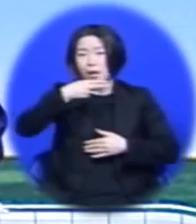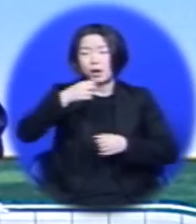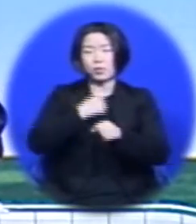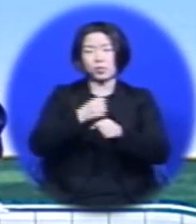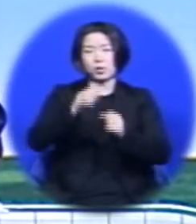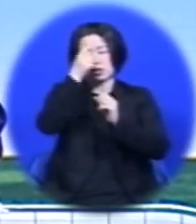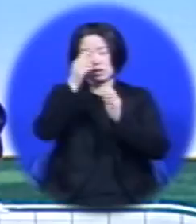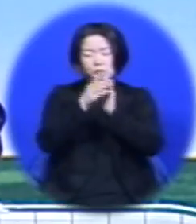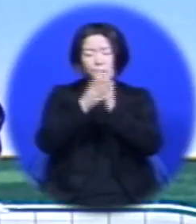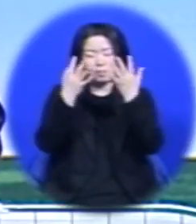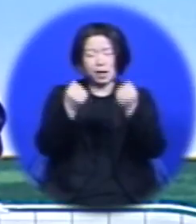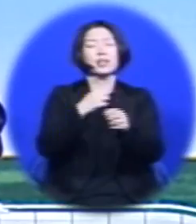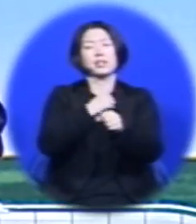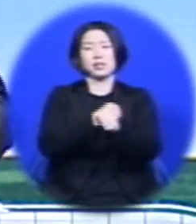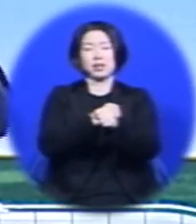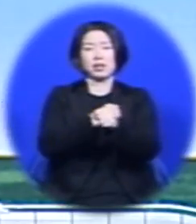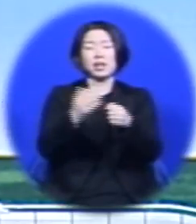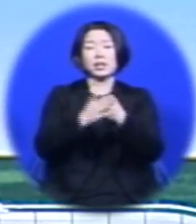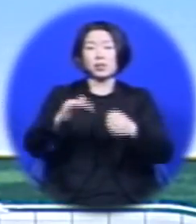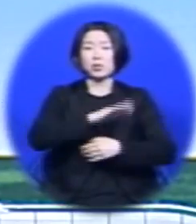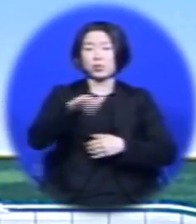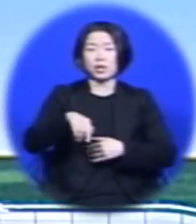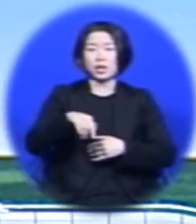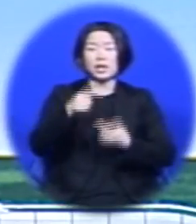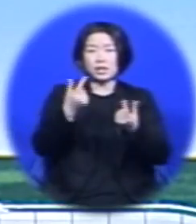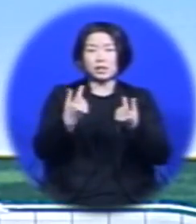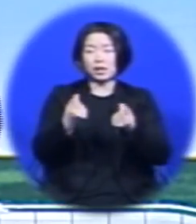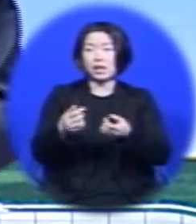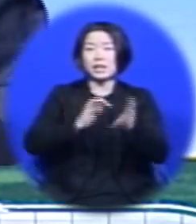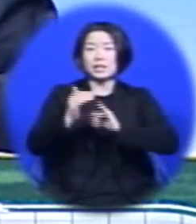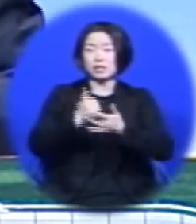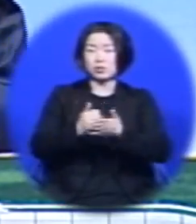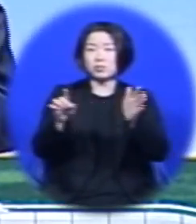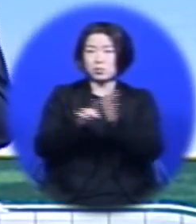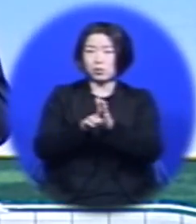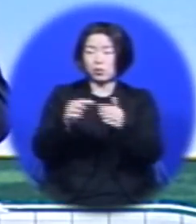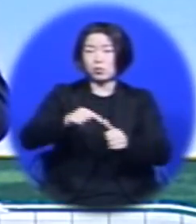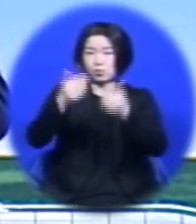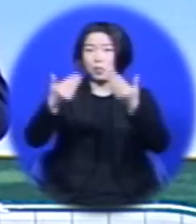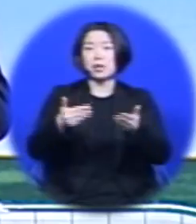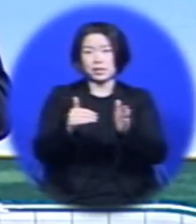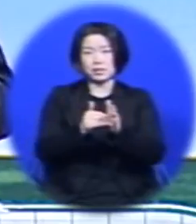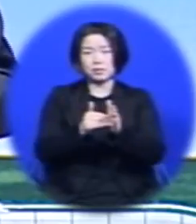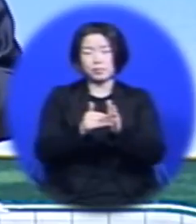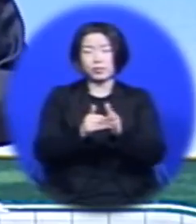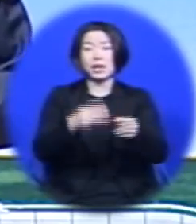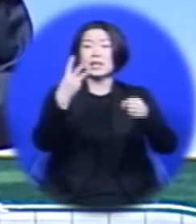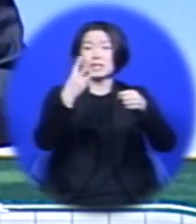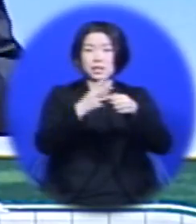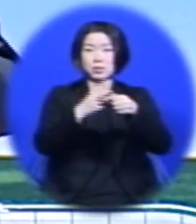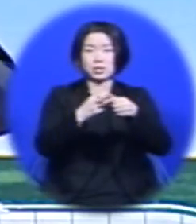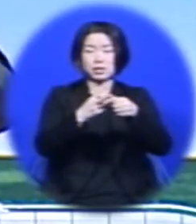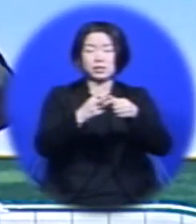많이 했어 했었습니다 그래서 우리가 다 우리도 예수님을 믿고 우리도 구원받았습니다 세번째는